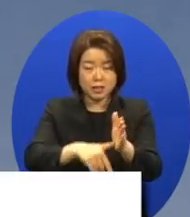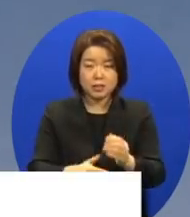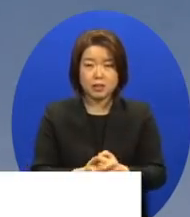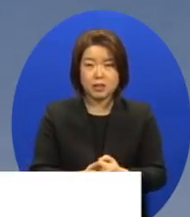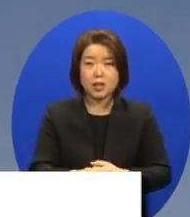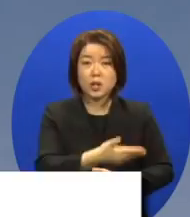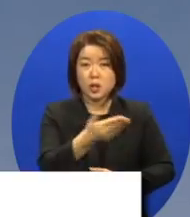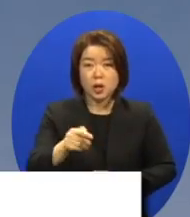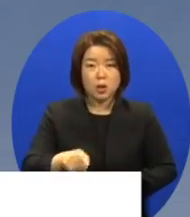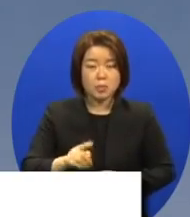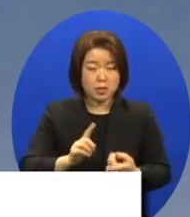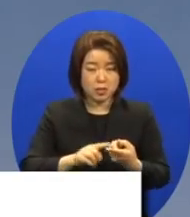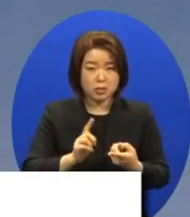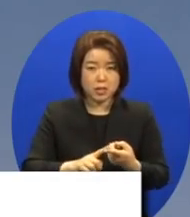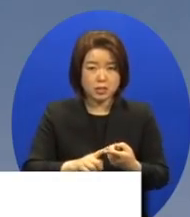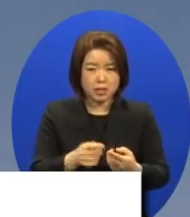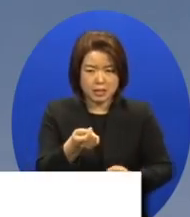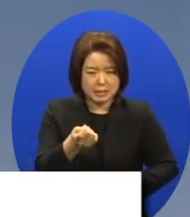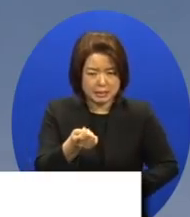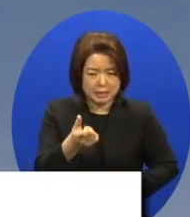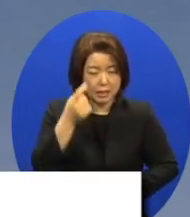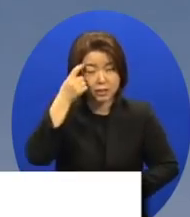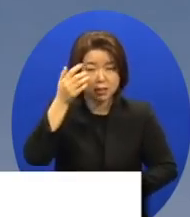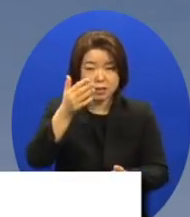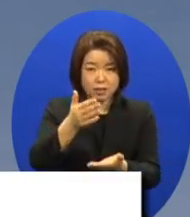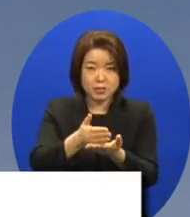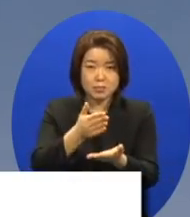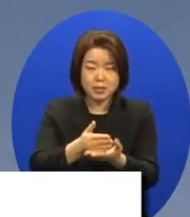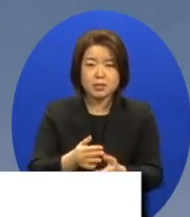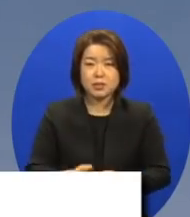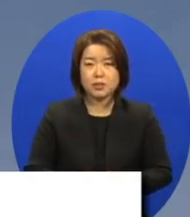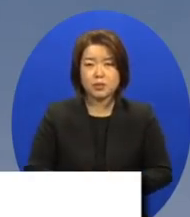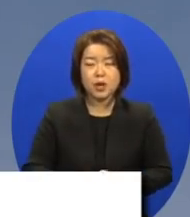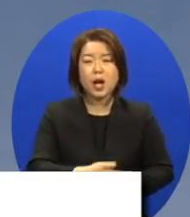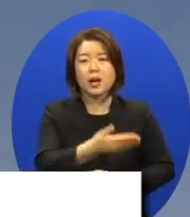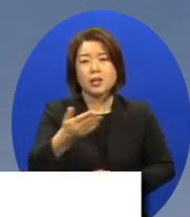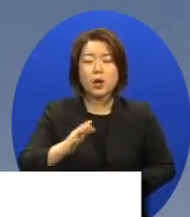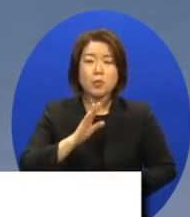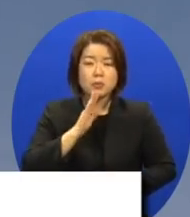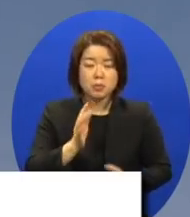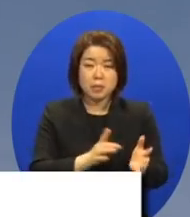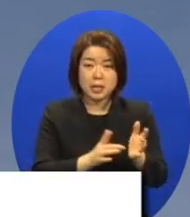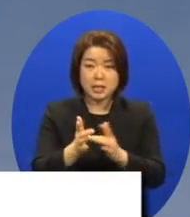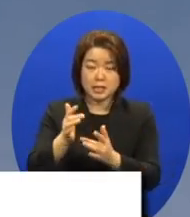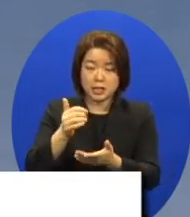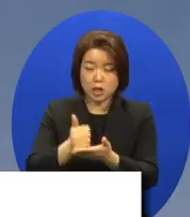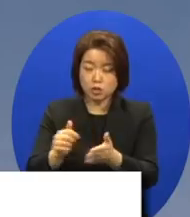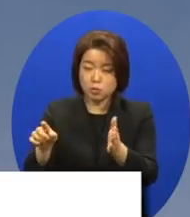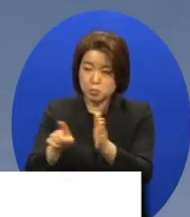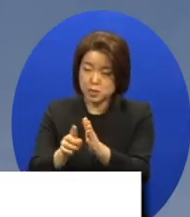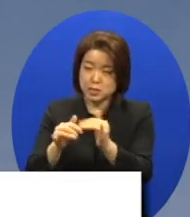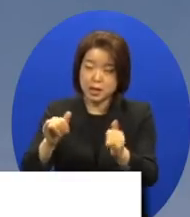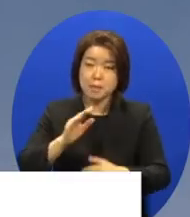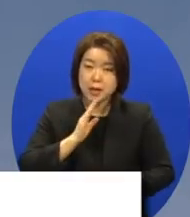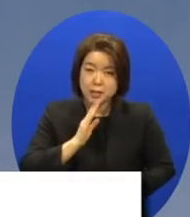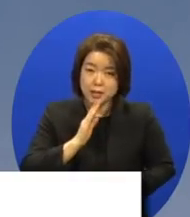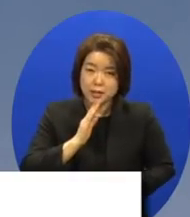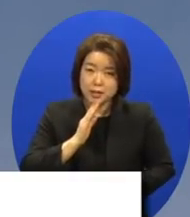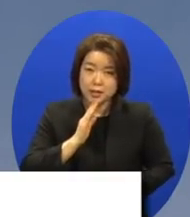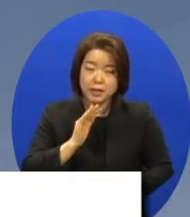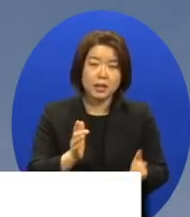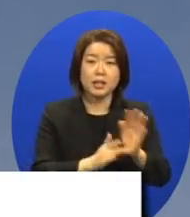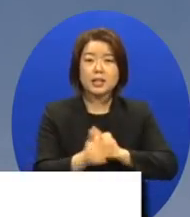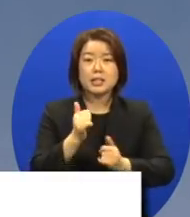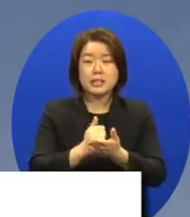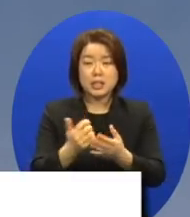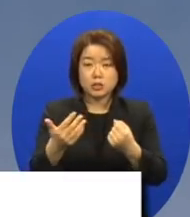여러분이 점을 절대로 작게 생각하면 안됩니다 여러분이 정말 예수 믿는 그 사람 맞습니까 예수님